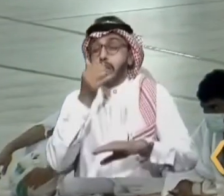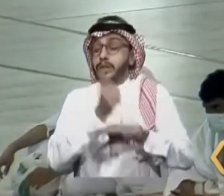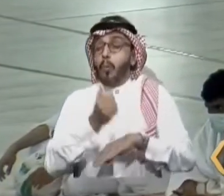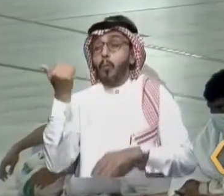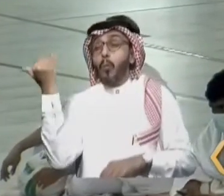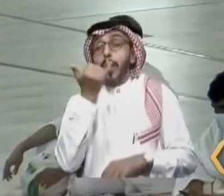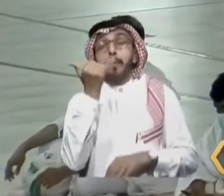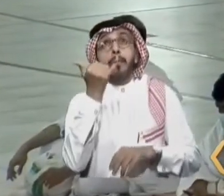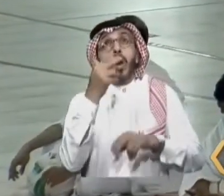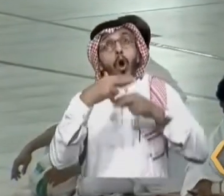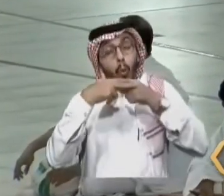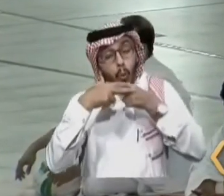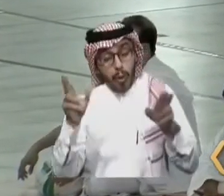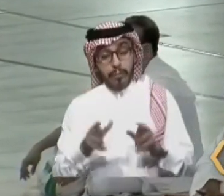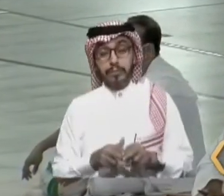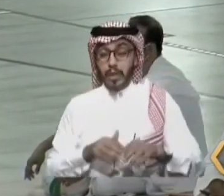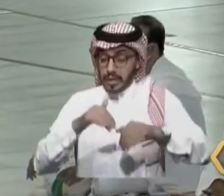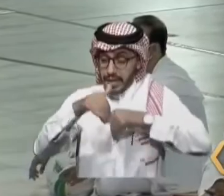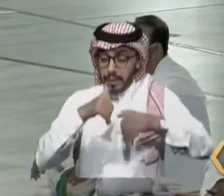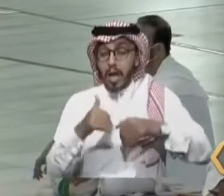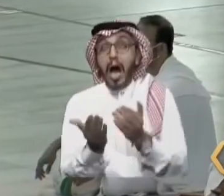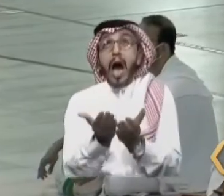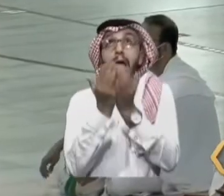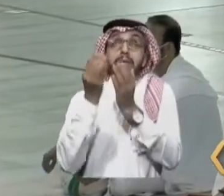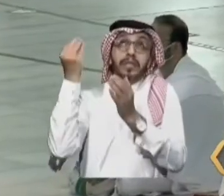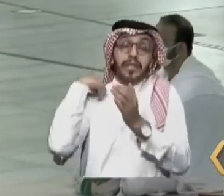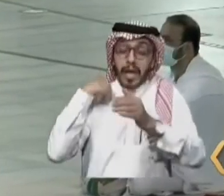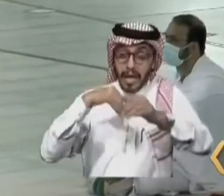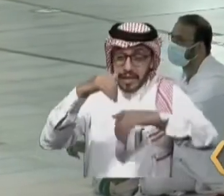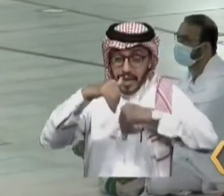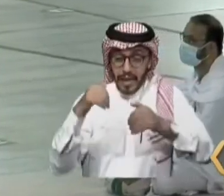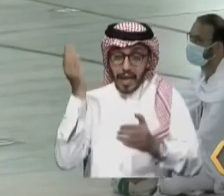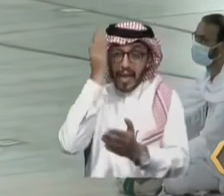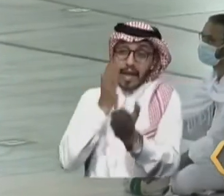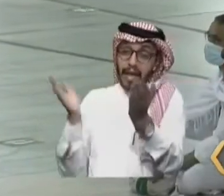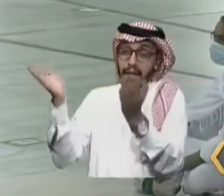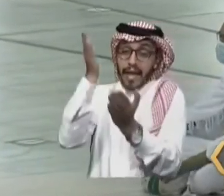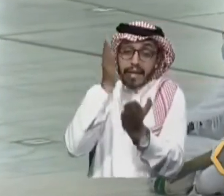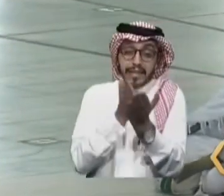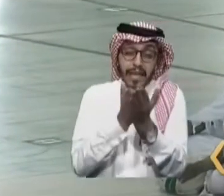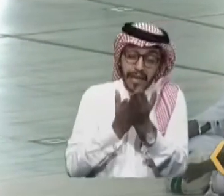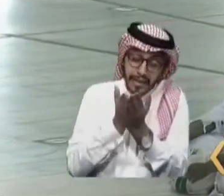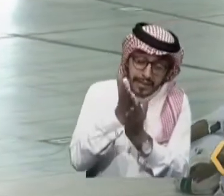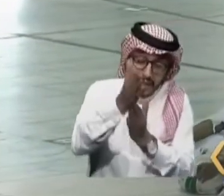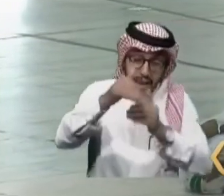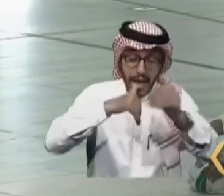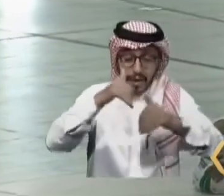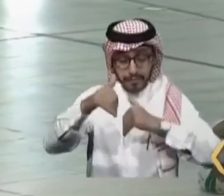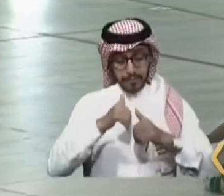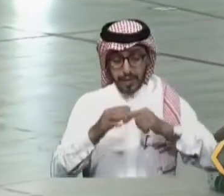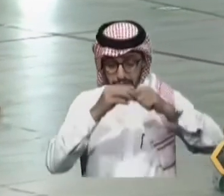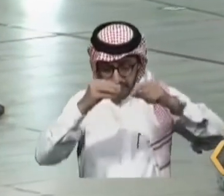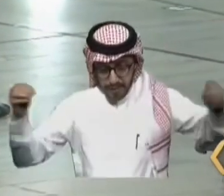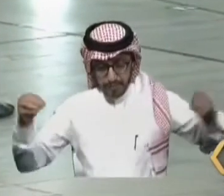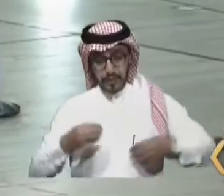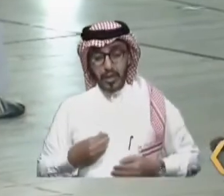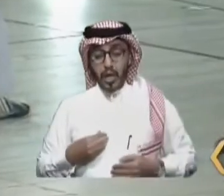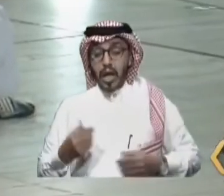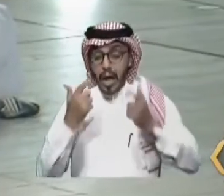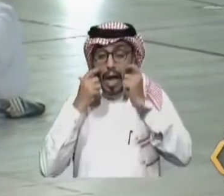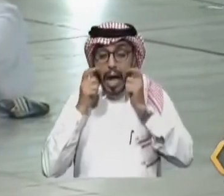القبول وسبيل الثواب وطريق الهداية إلى صراط الله المستقيم. فإذا حرص